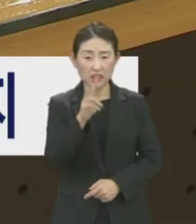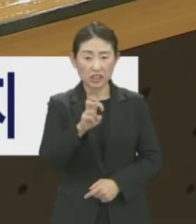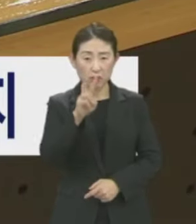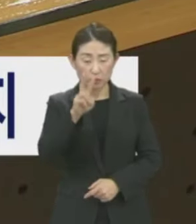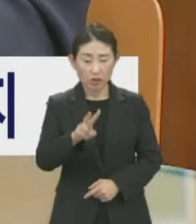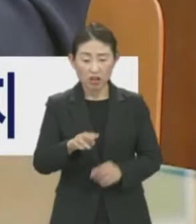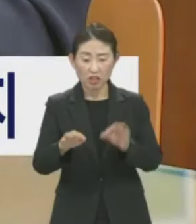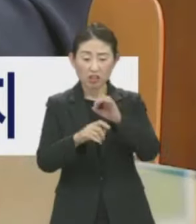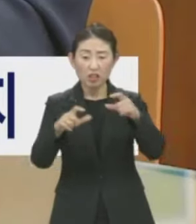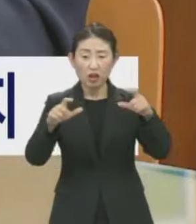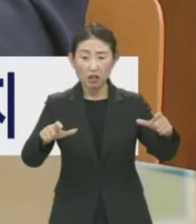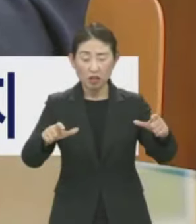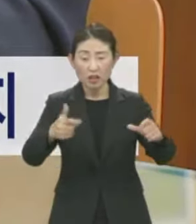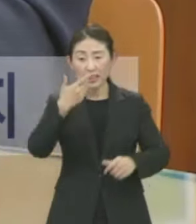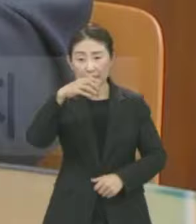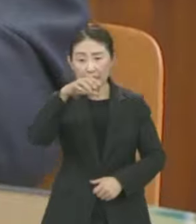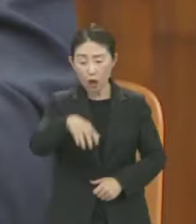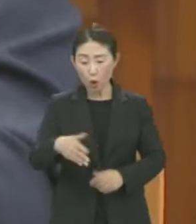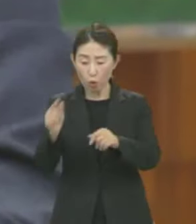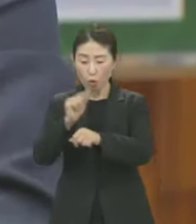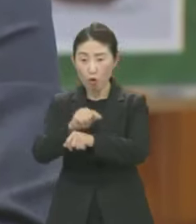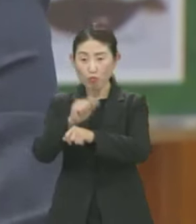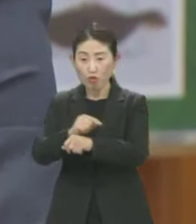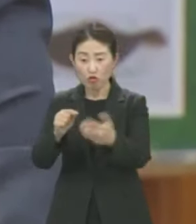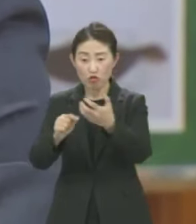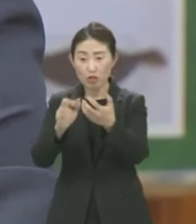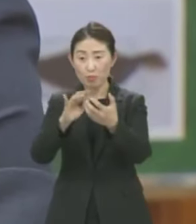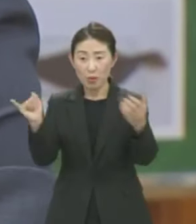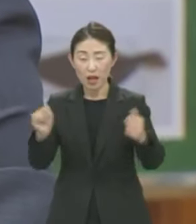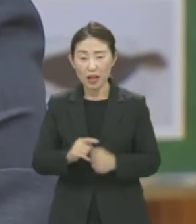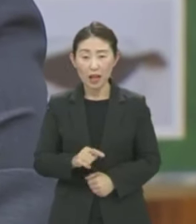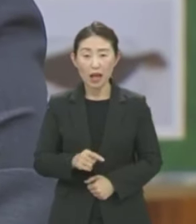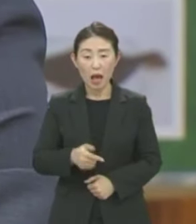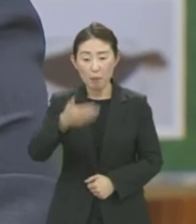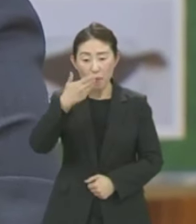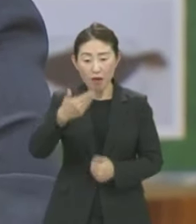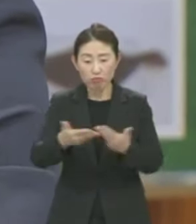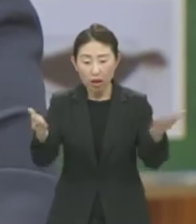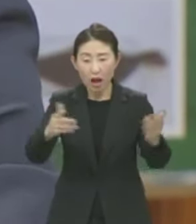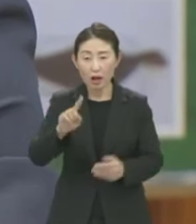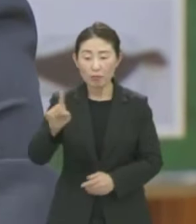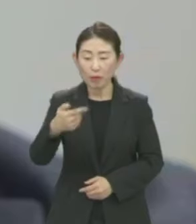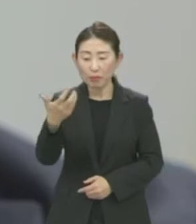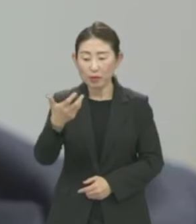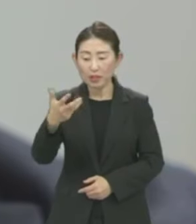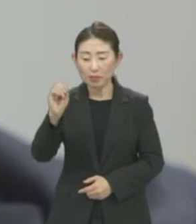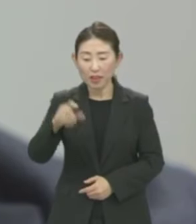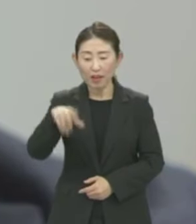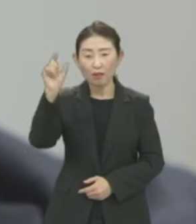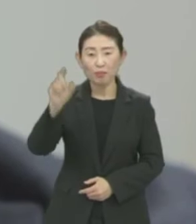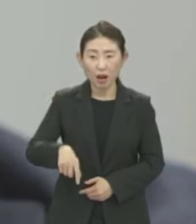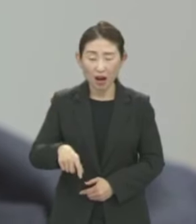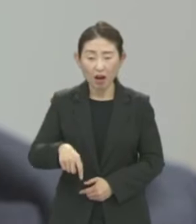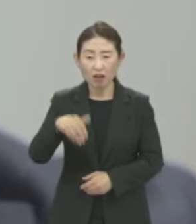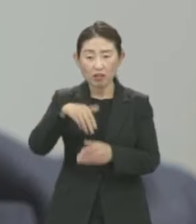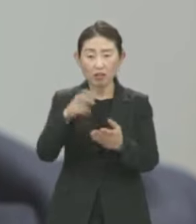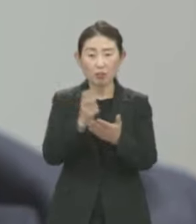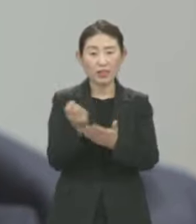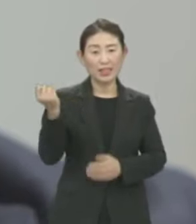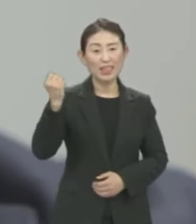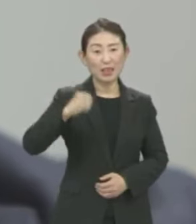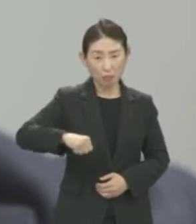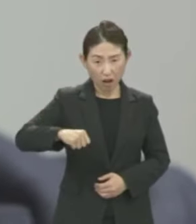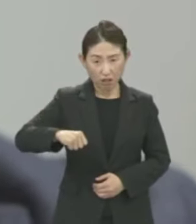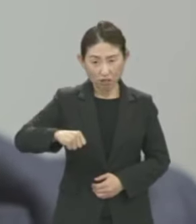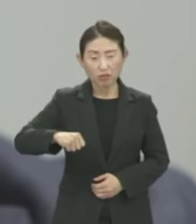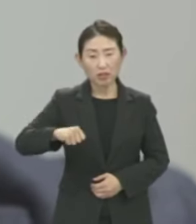2022년 서천의 한 식당에서 공무원 90여 명에게 180만 원 상당의 음식물을 제공해 공직선거법을 위반했다는